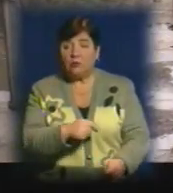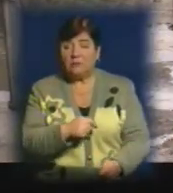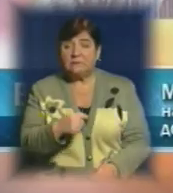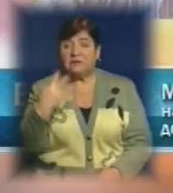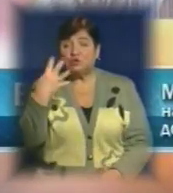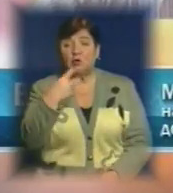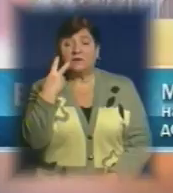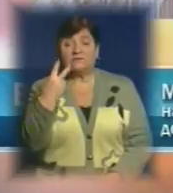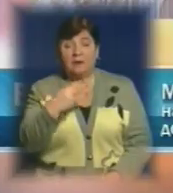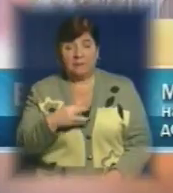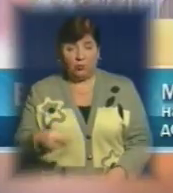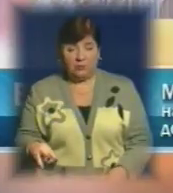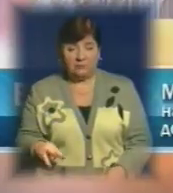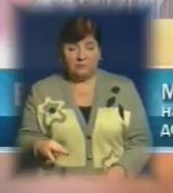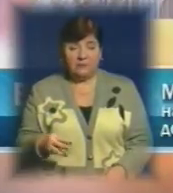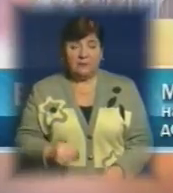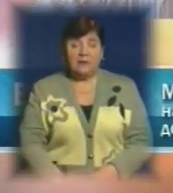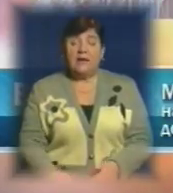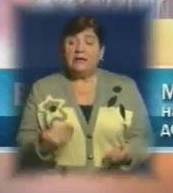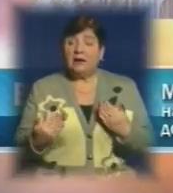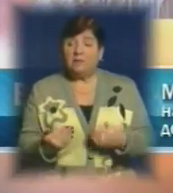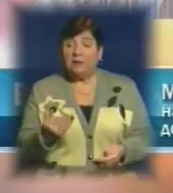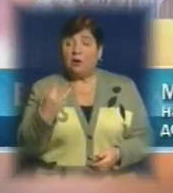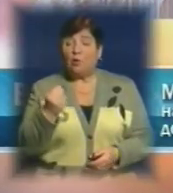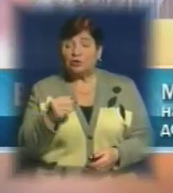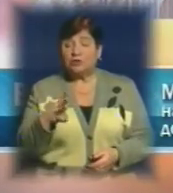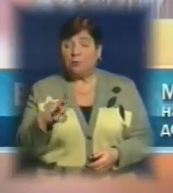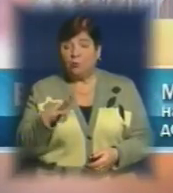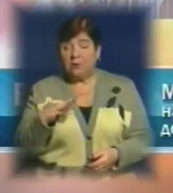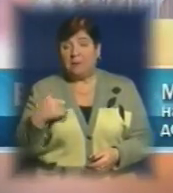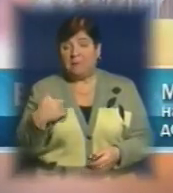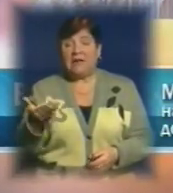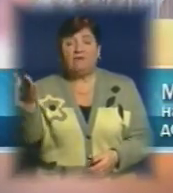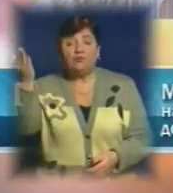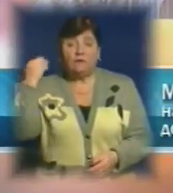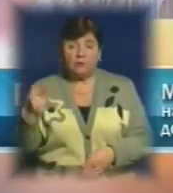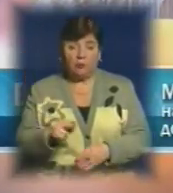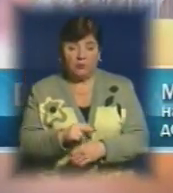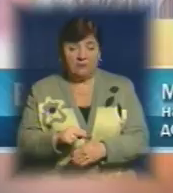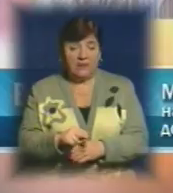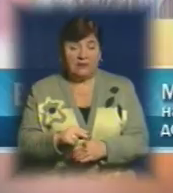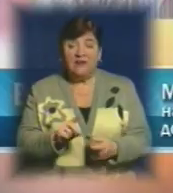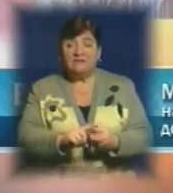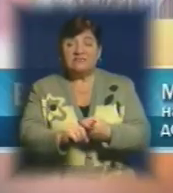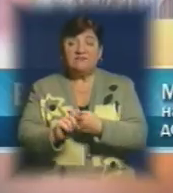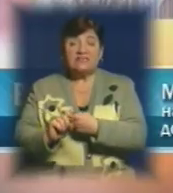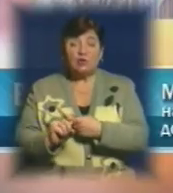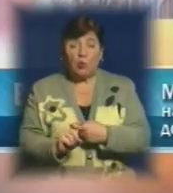мільйони. Ну так самі розумієте, що якби були кошти, то давно би це вже взяли, відремонтувало. А тепер у зв'язку із